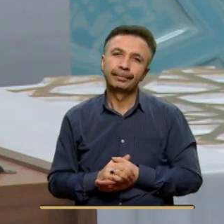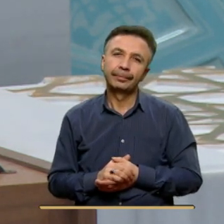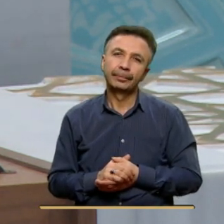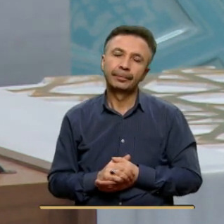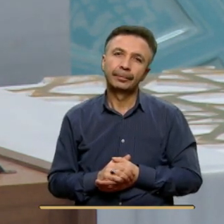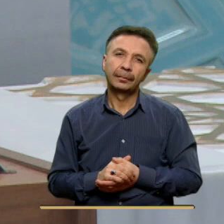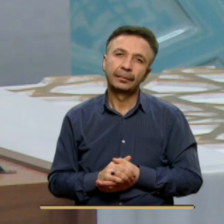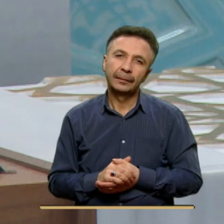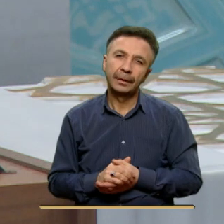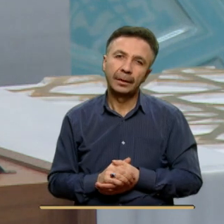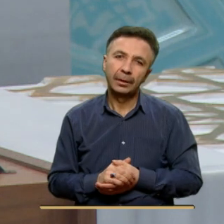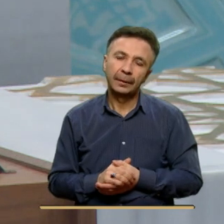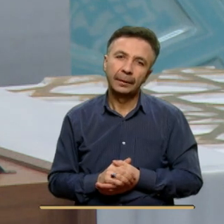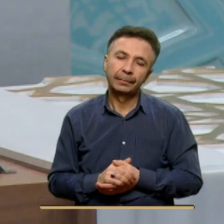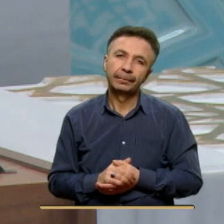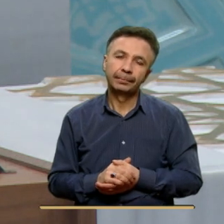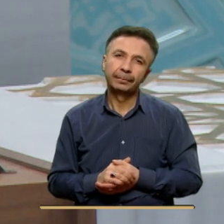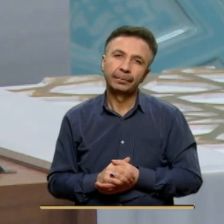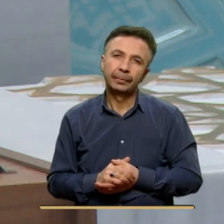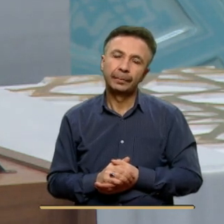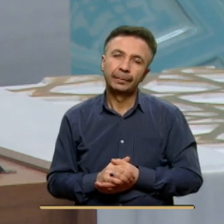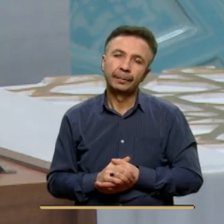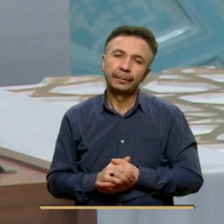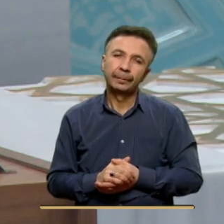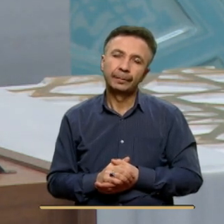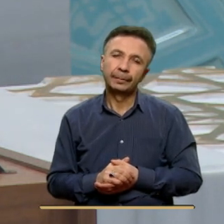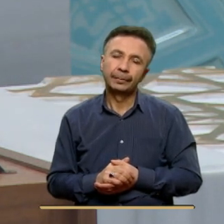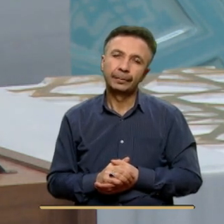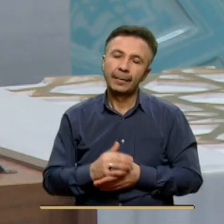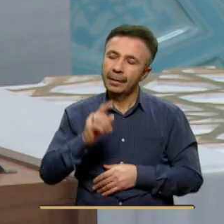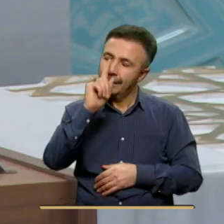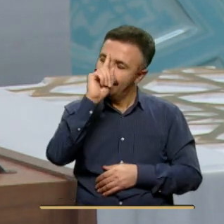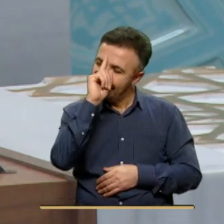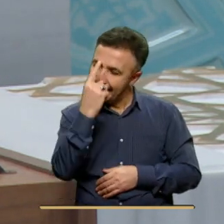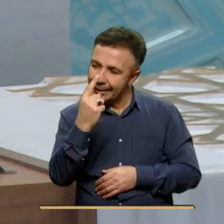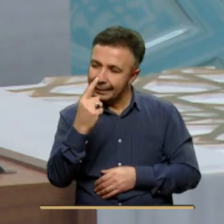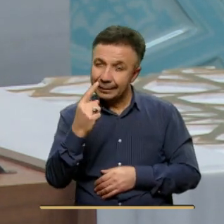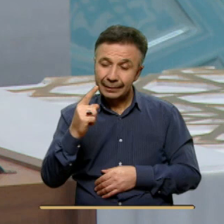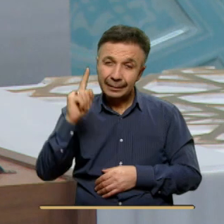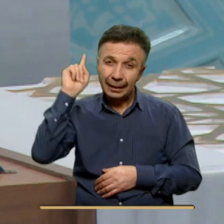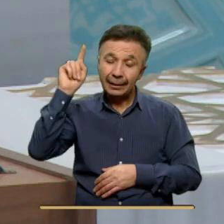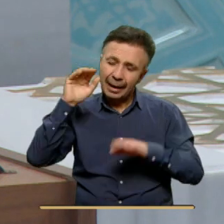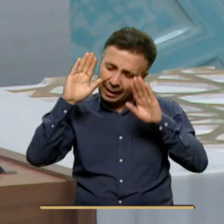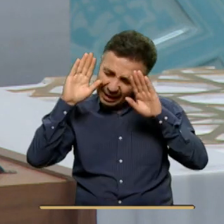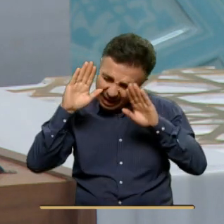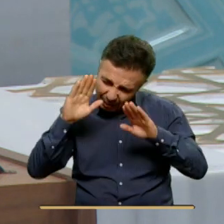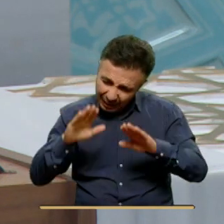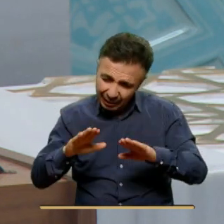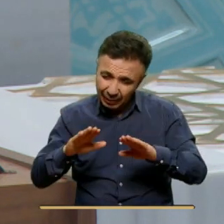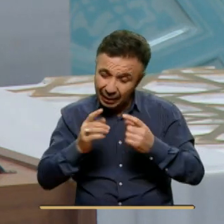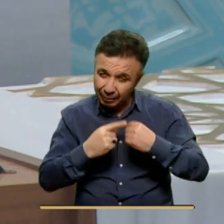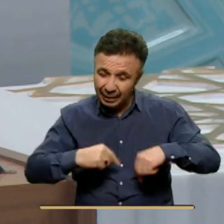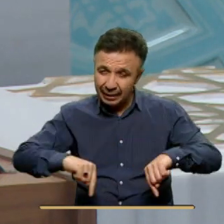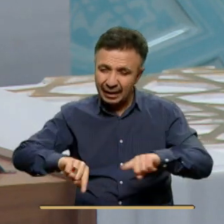لَهُمَا اِلَى آخِرِ الْآيَةِ Yalnız kendisine ibadet etmeyi bizlere emrettikten